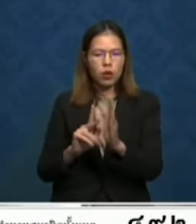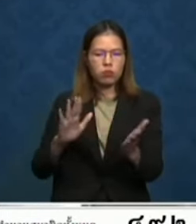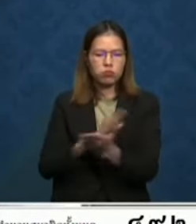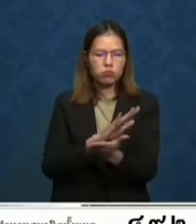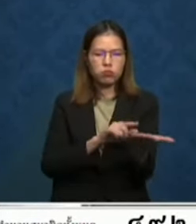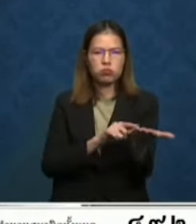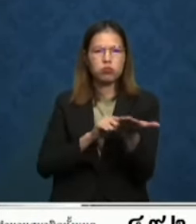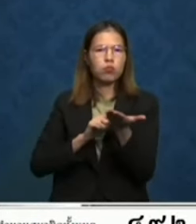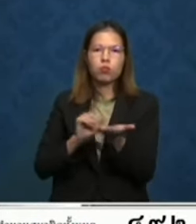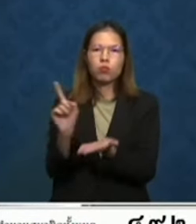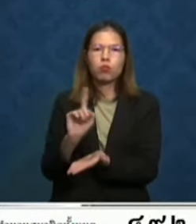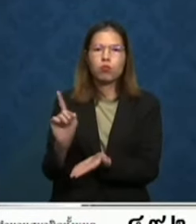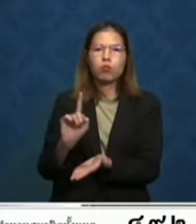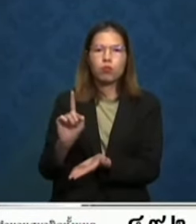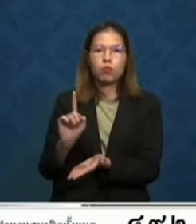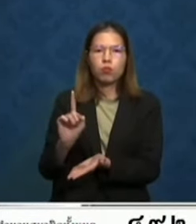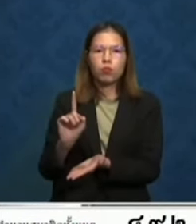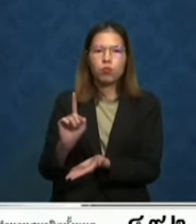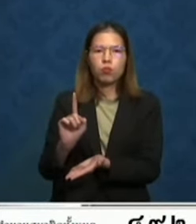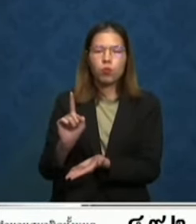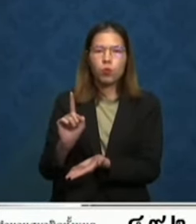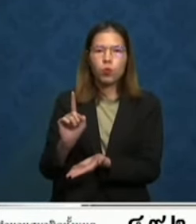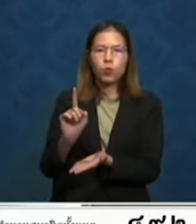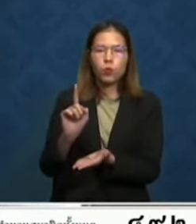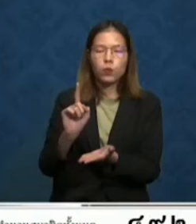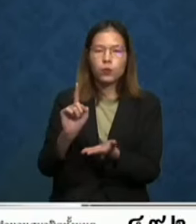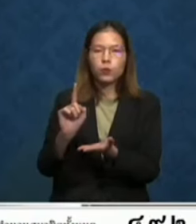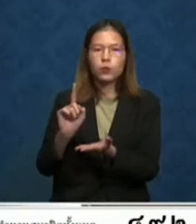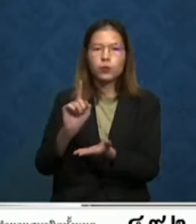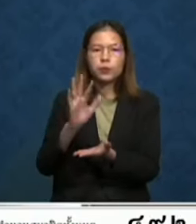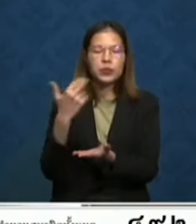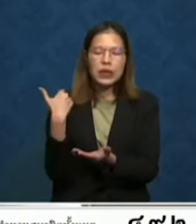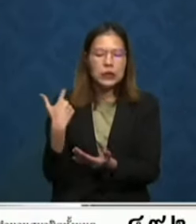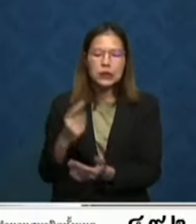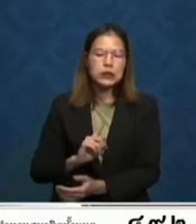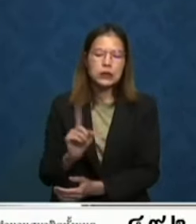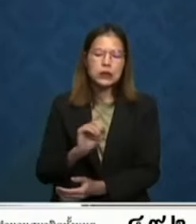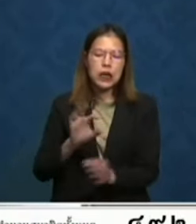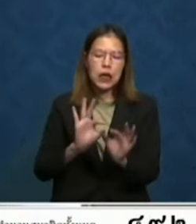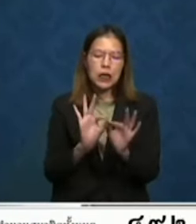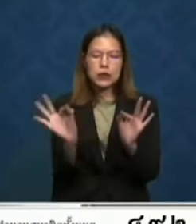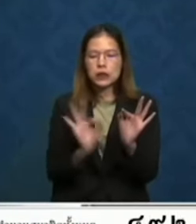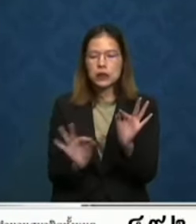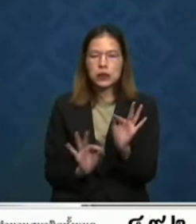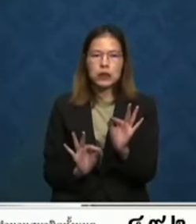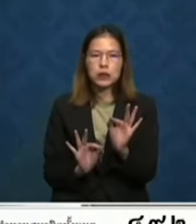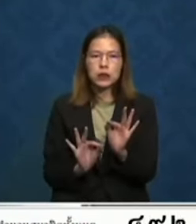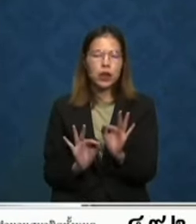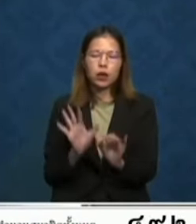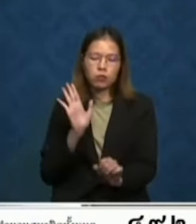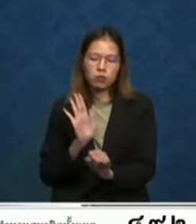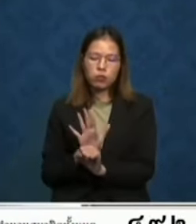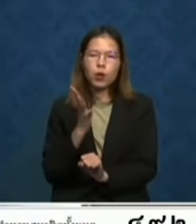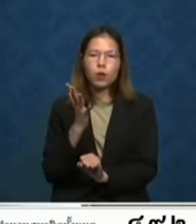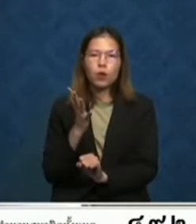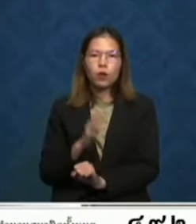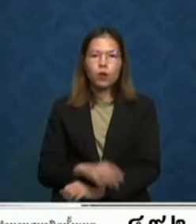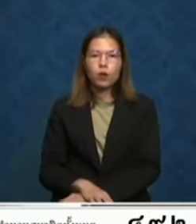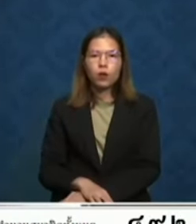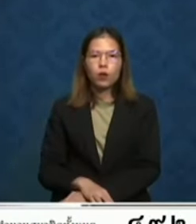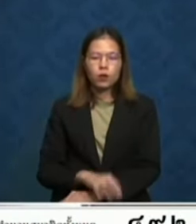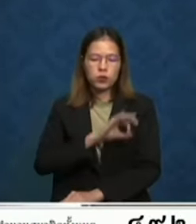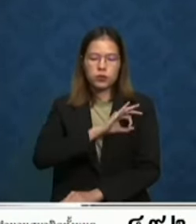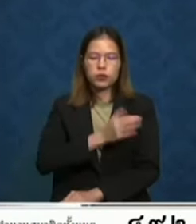ยมันยังต้องเรียกครับท่านประธานว่ามันยังไม่มีรายละเอียดพอมันยังหยาบเกินไปครับที่สมาชิ